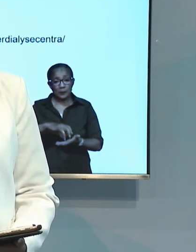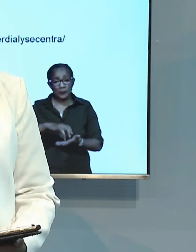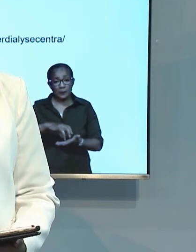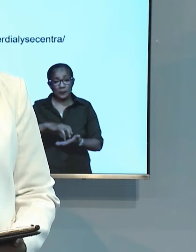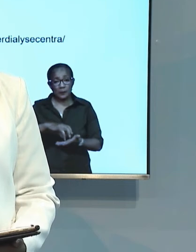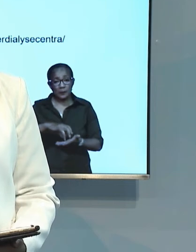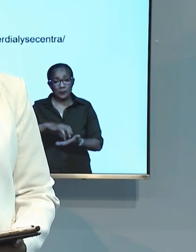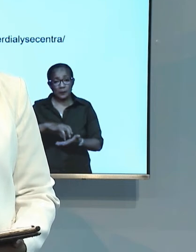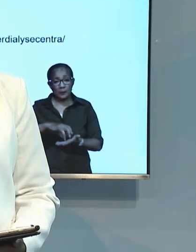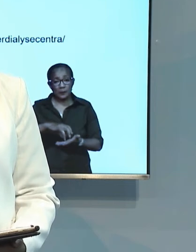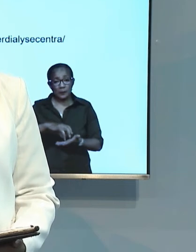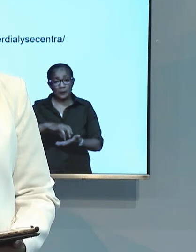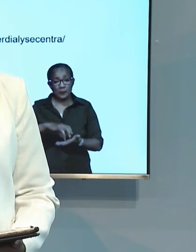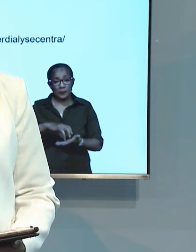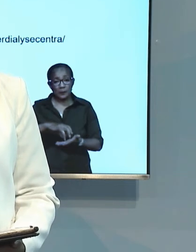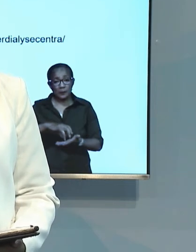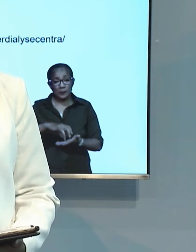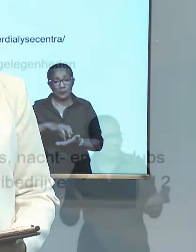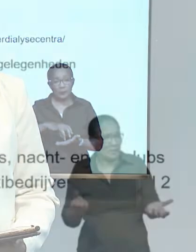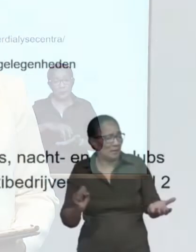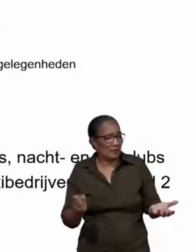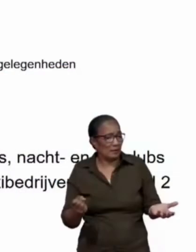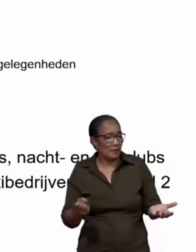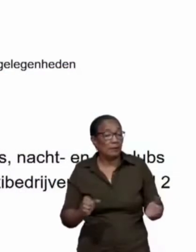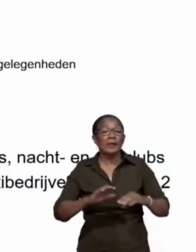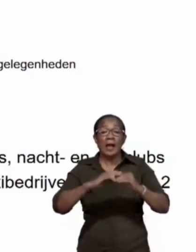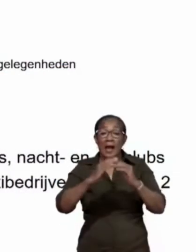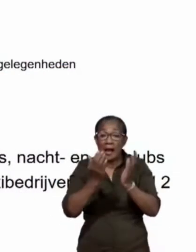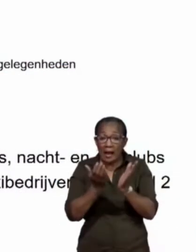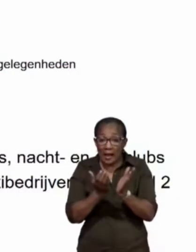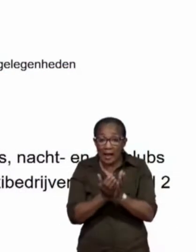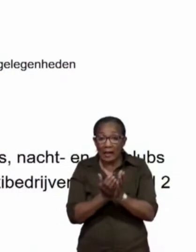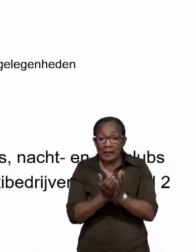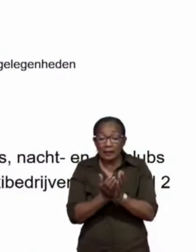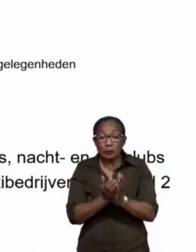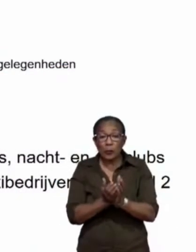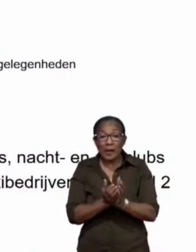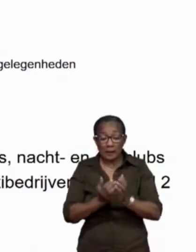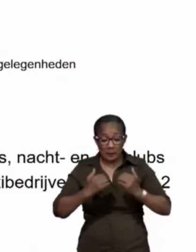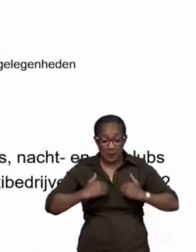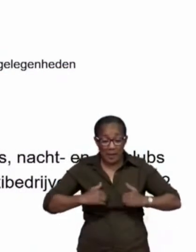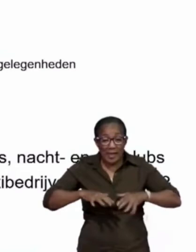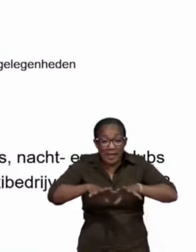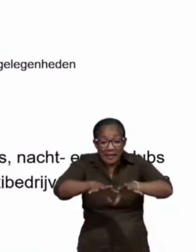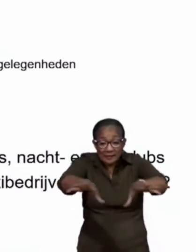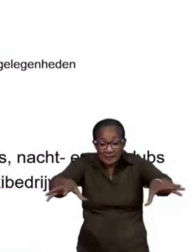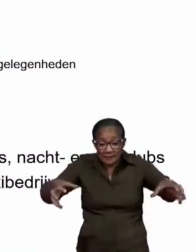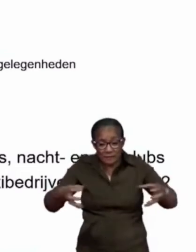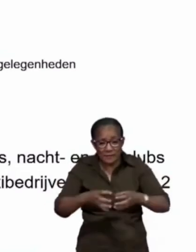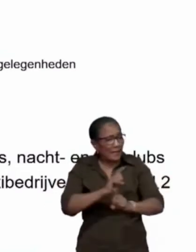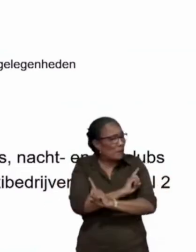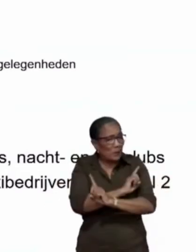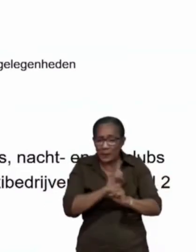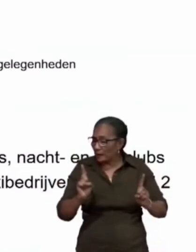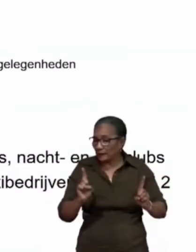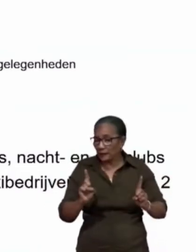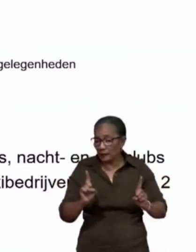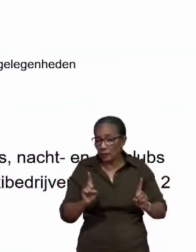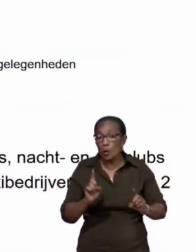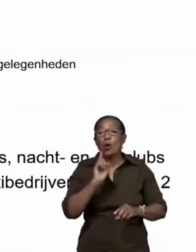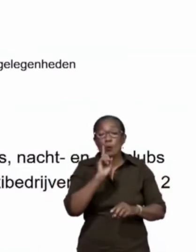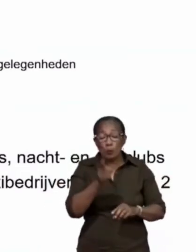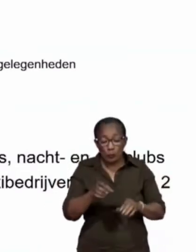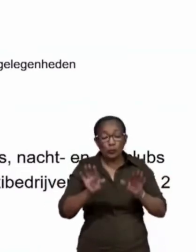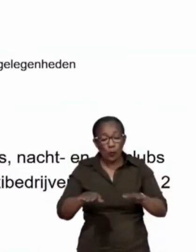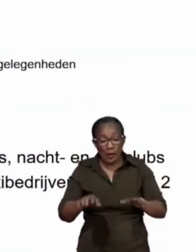zullen zijn gedurende de lockdown. Alle principe abondroefsma en nogoma. Dus in wakti